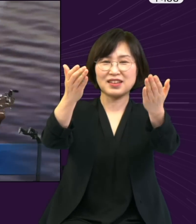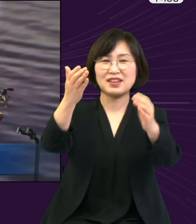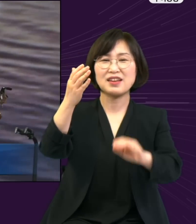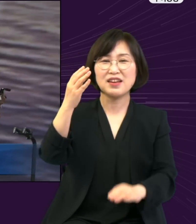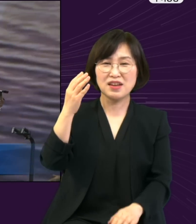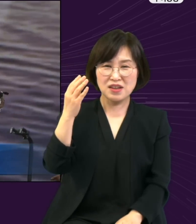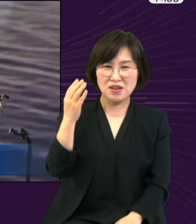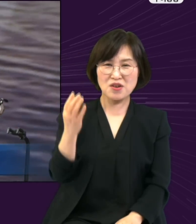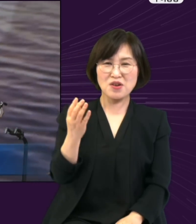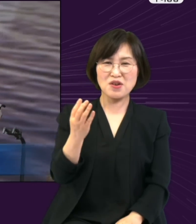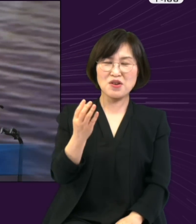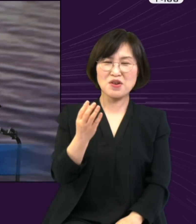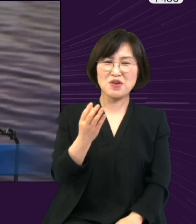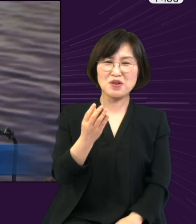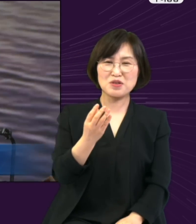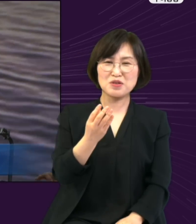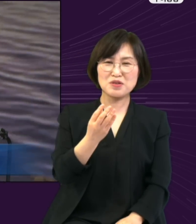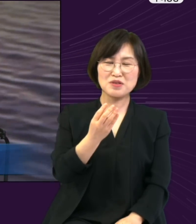경배하네.